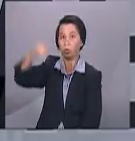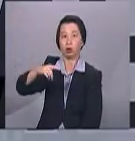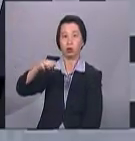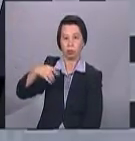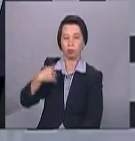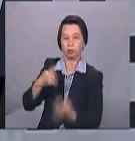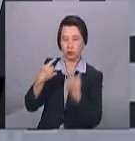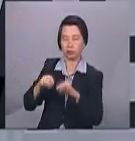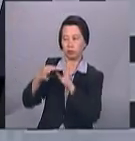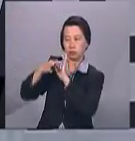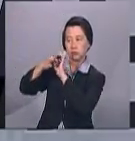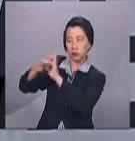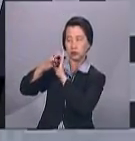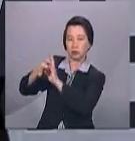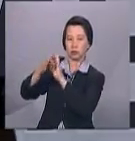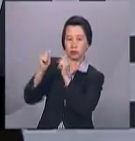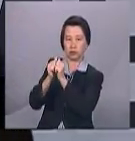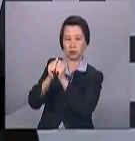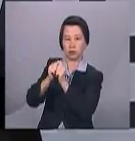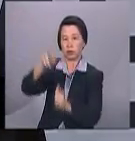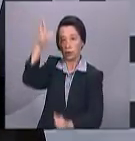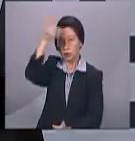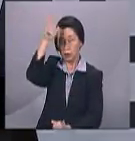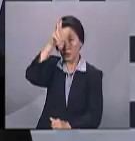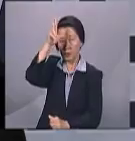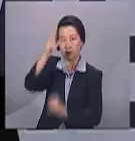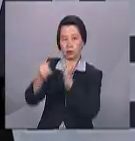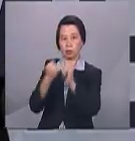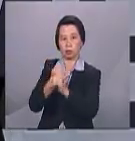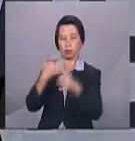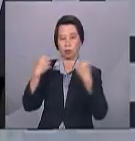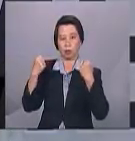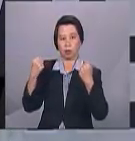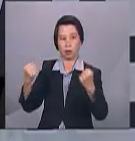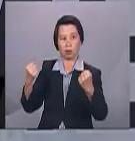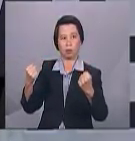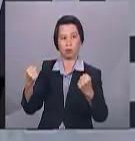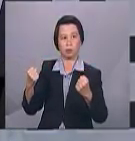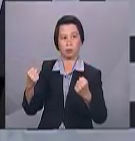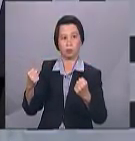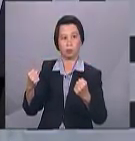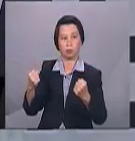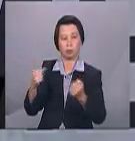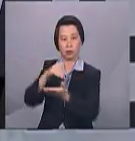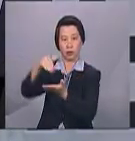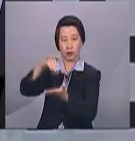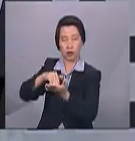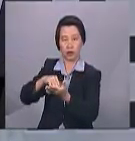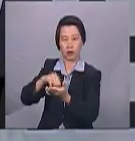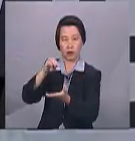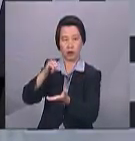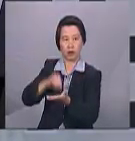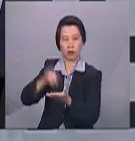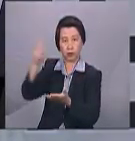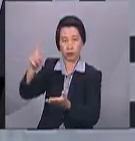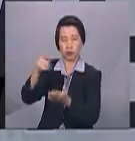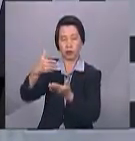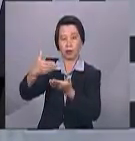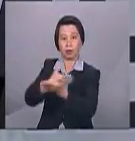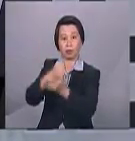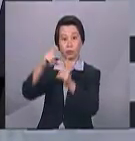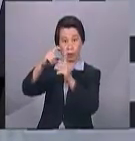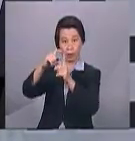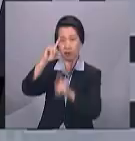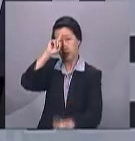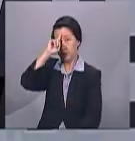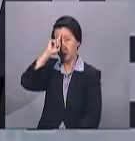kita bekerjasama dengan International Health Regulatory Center di New Delhi di India, dan